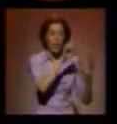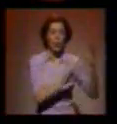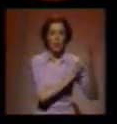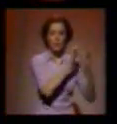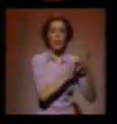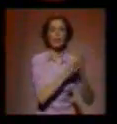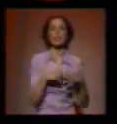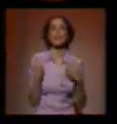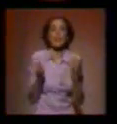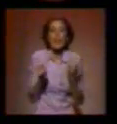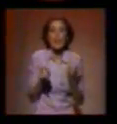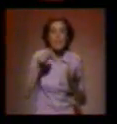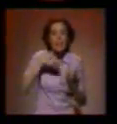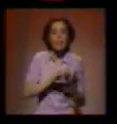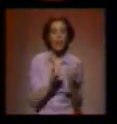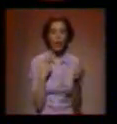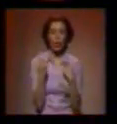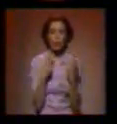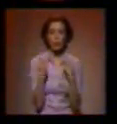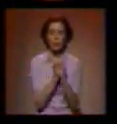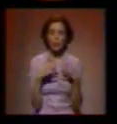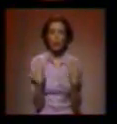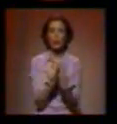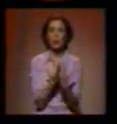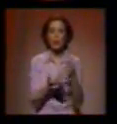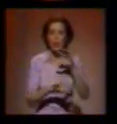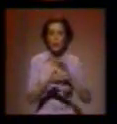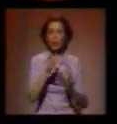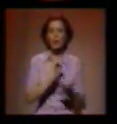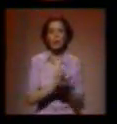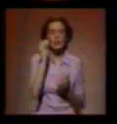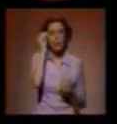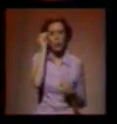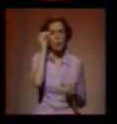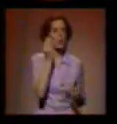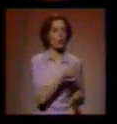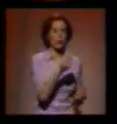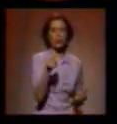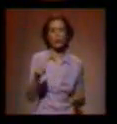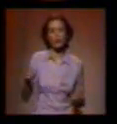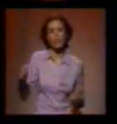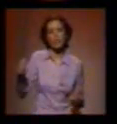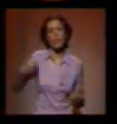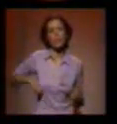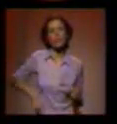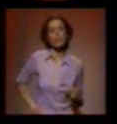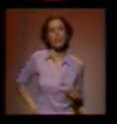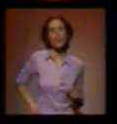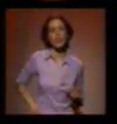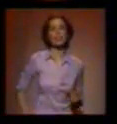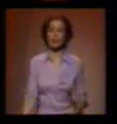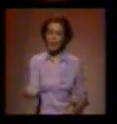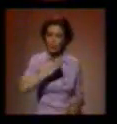une série documentaire qui examine le comportement d'un groupe d'individus et d'entreprises soucieux de contribuer au développement économique de la société